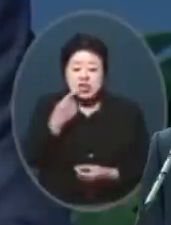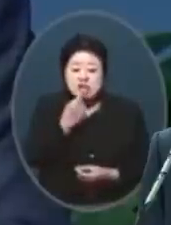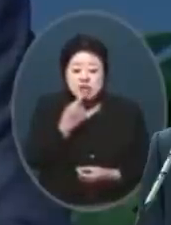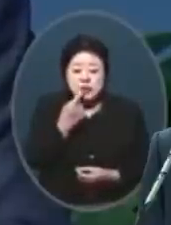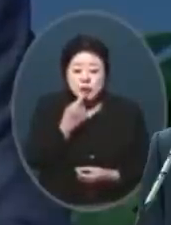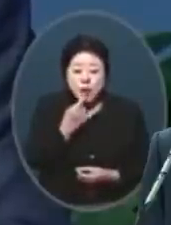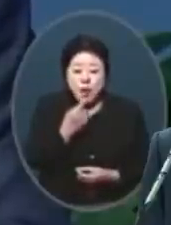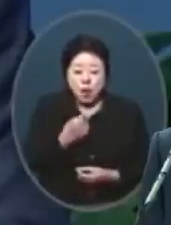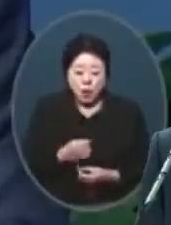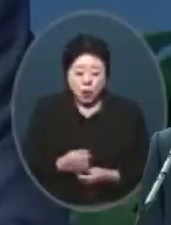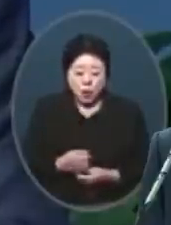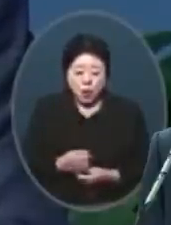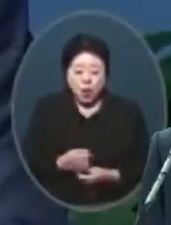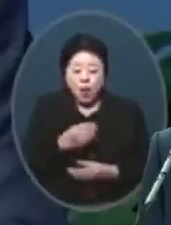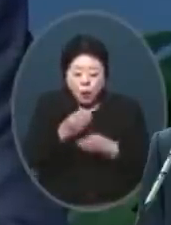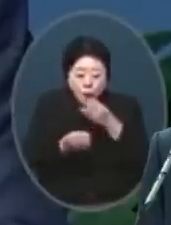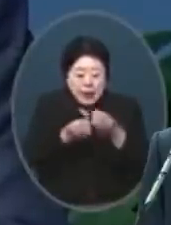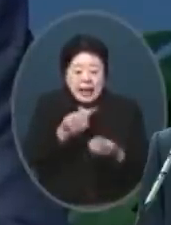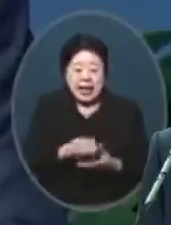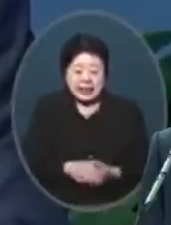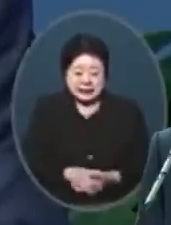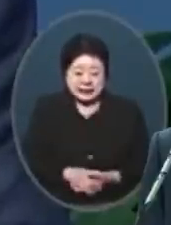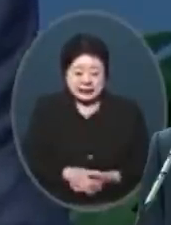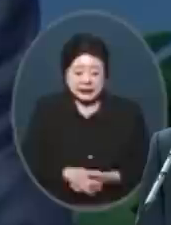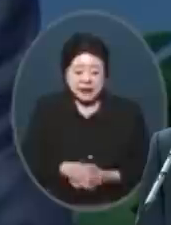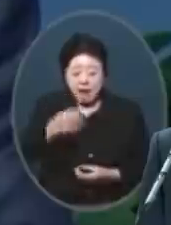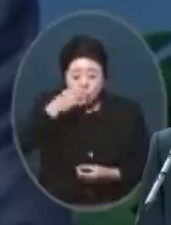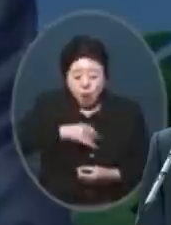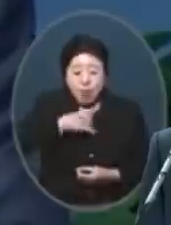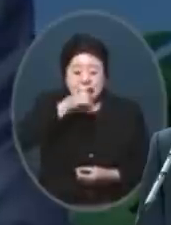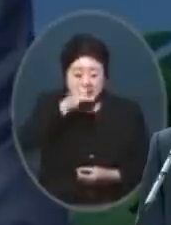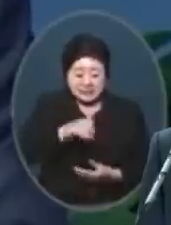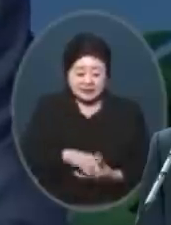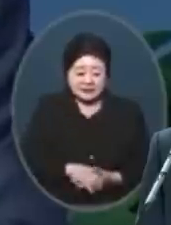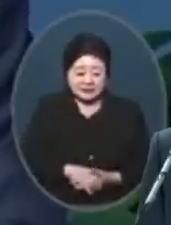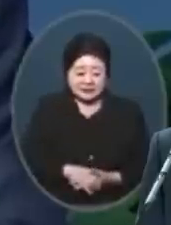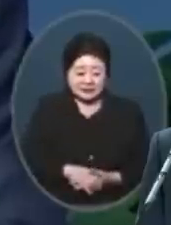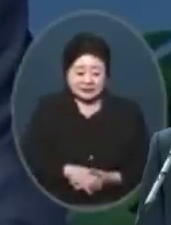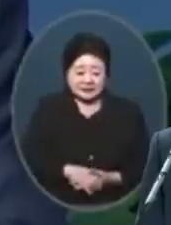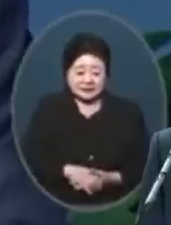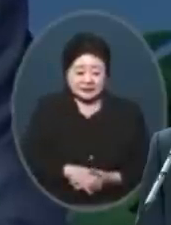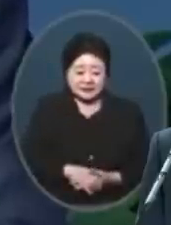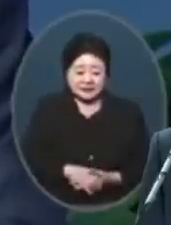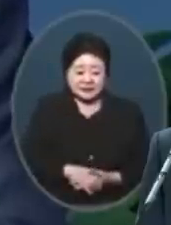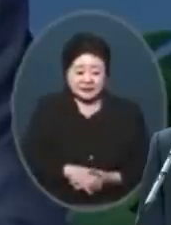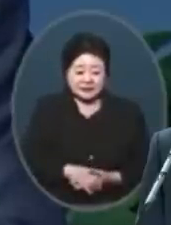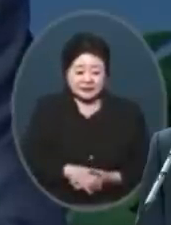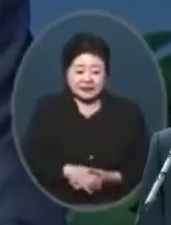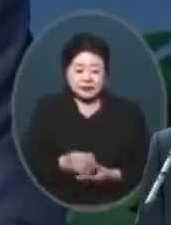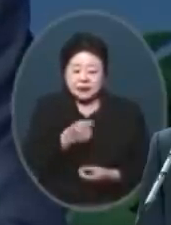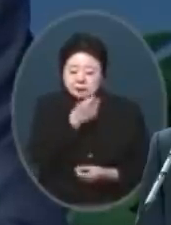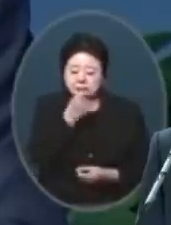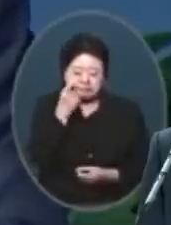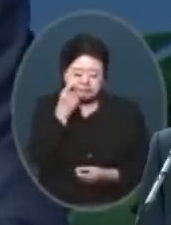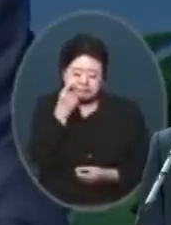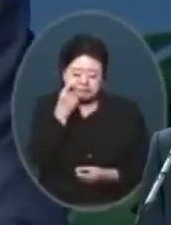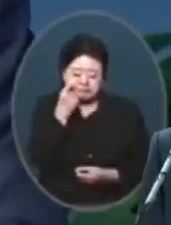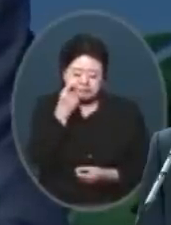입으로 고백을 해야 효과를 발생하는 것입니다. 입을 딱 다물고